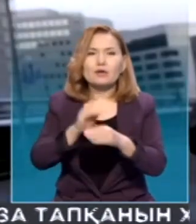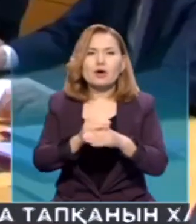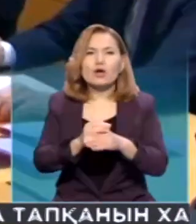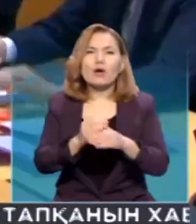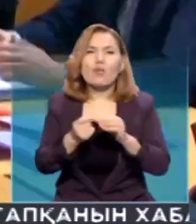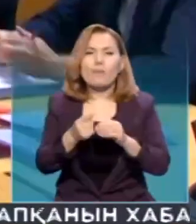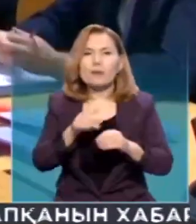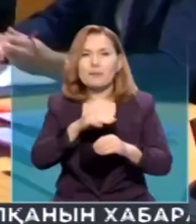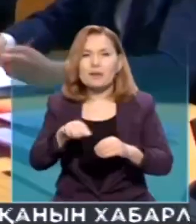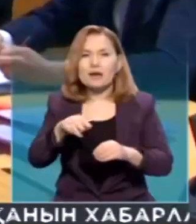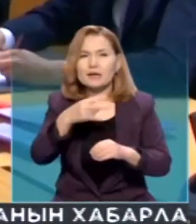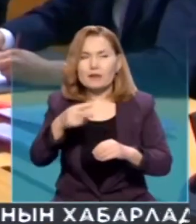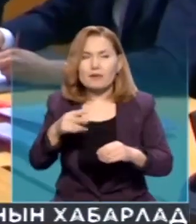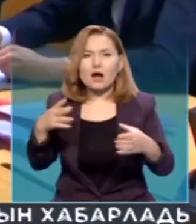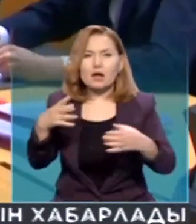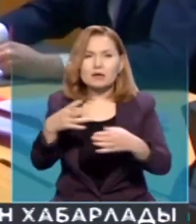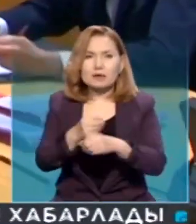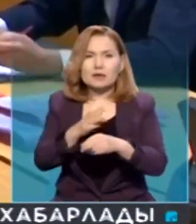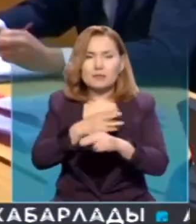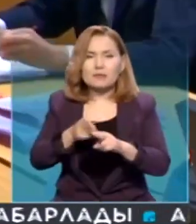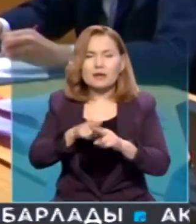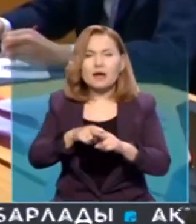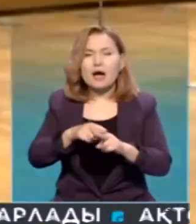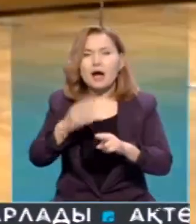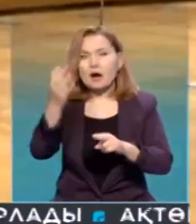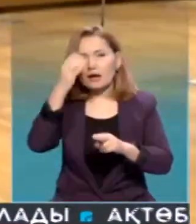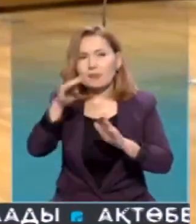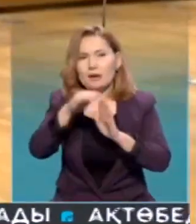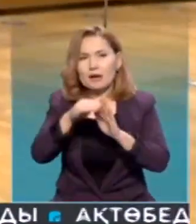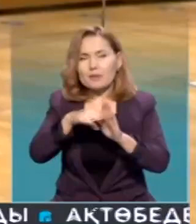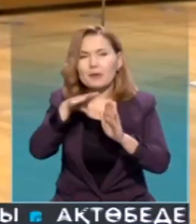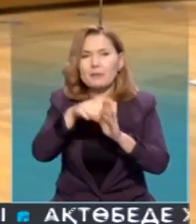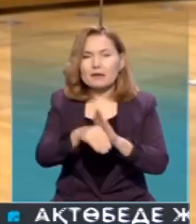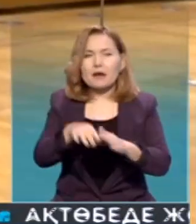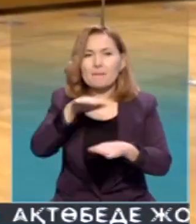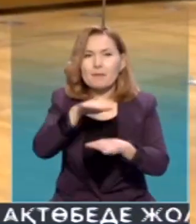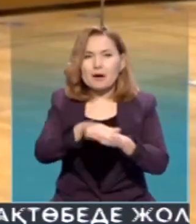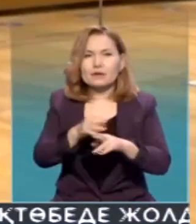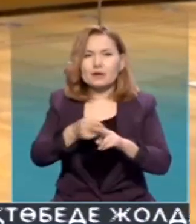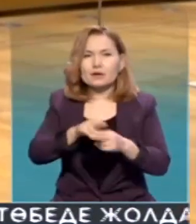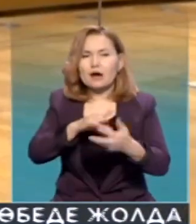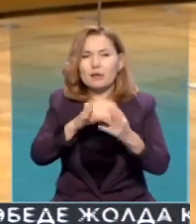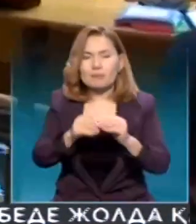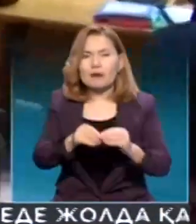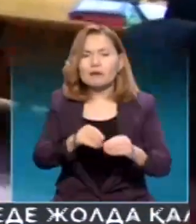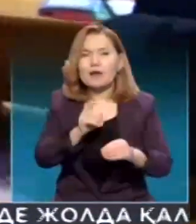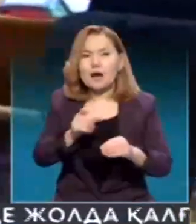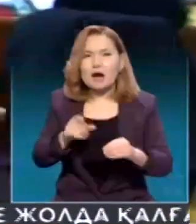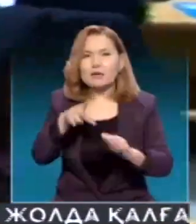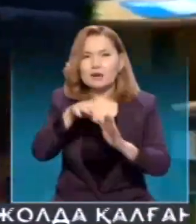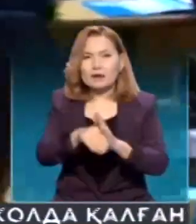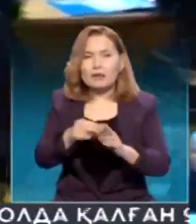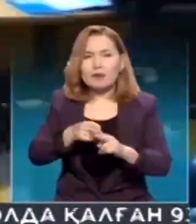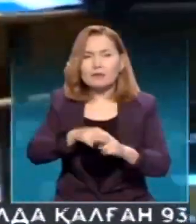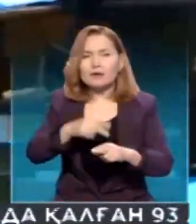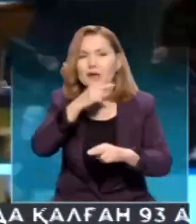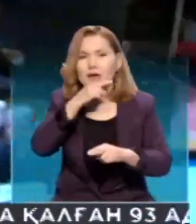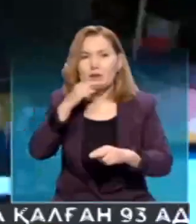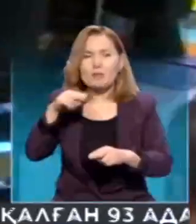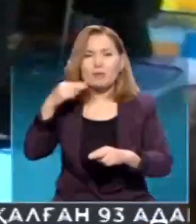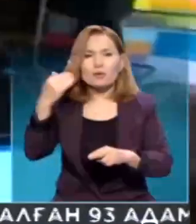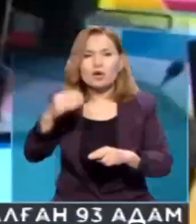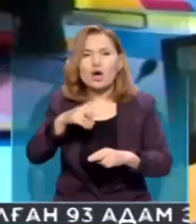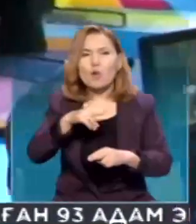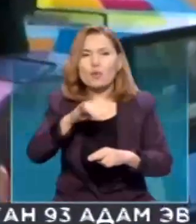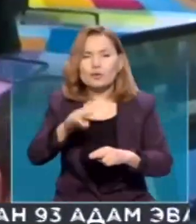11 миллиард еуроға қысқартады. Қара тізімге бірнеше банк пен жеке тұлға іліккен. Ал мұның алдында Ресей президенті